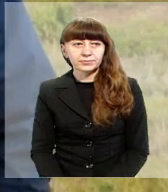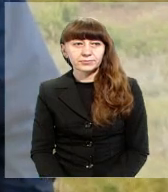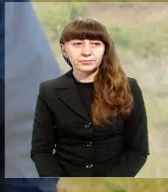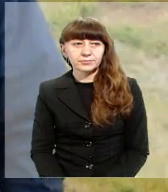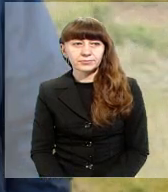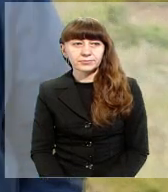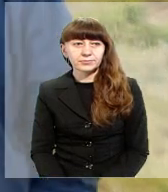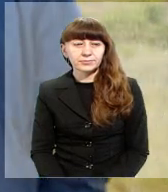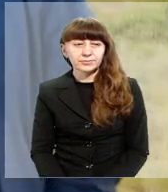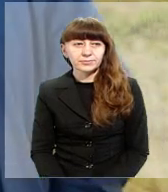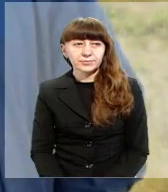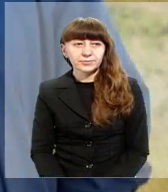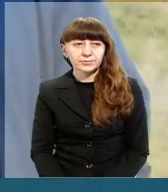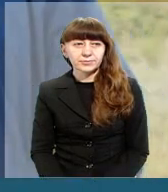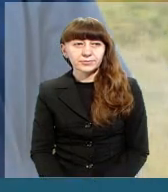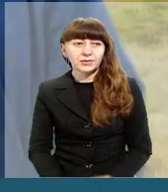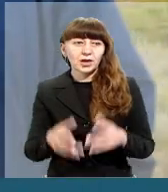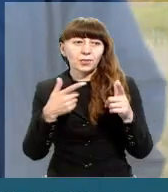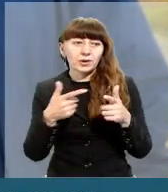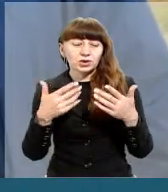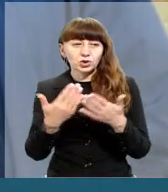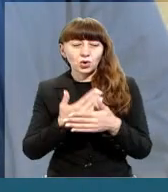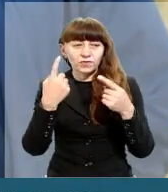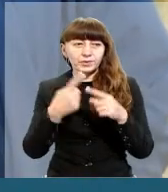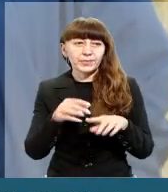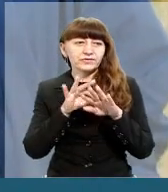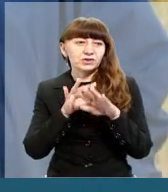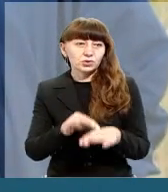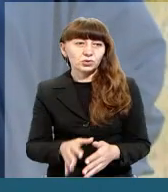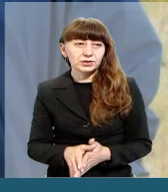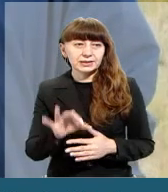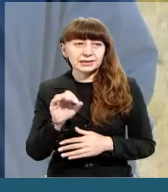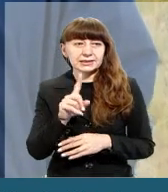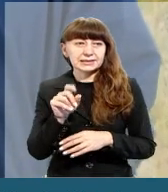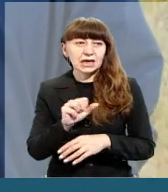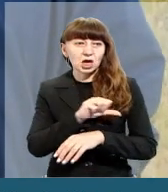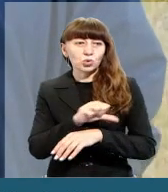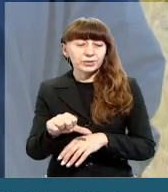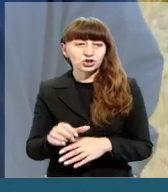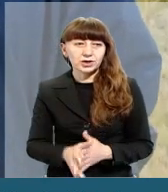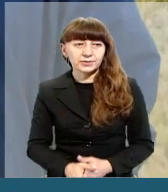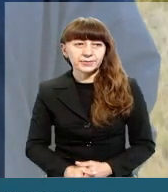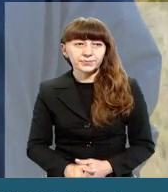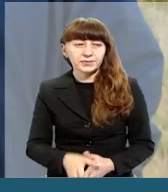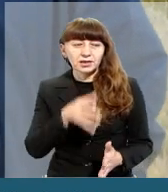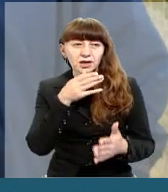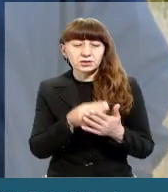керек. Бұл командный жарыс, сондықтан үш аттан кем болса, онда команда полностью